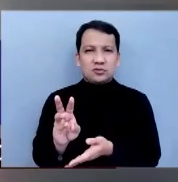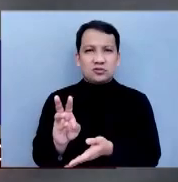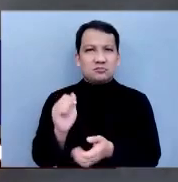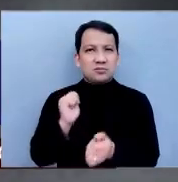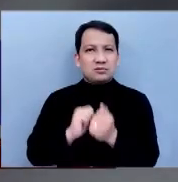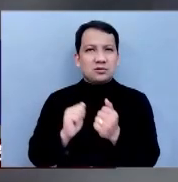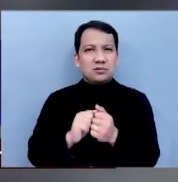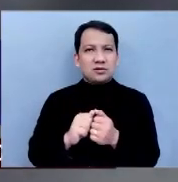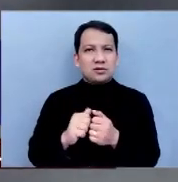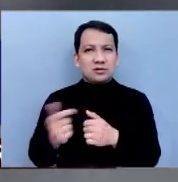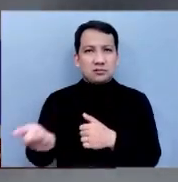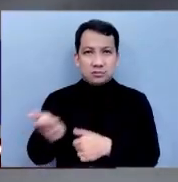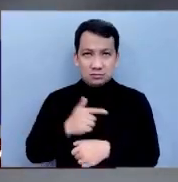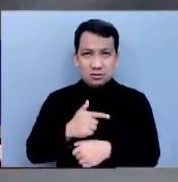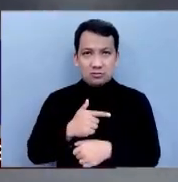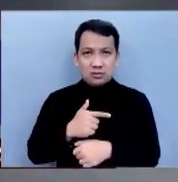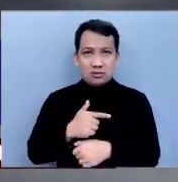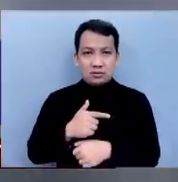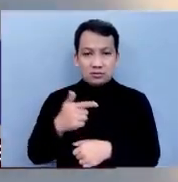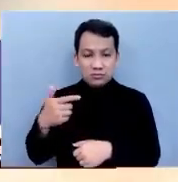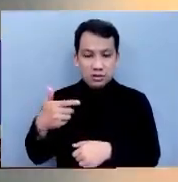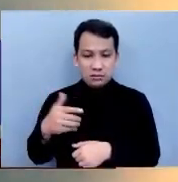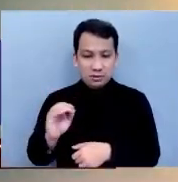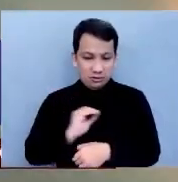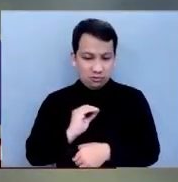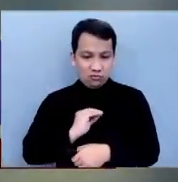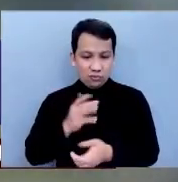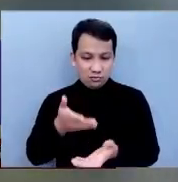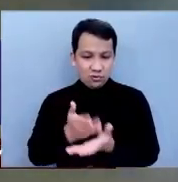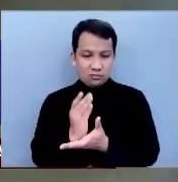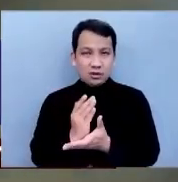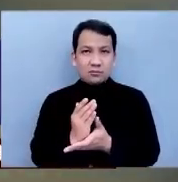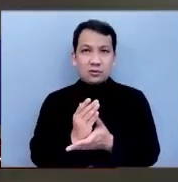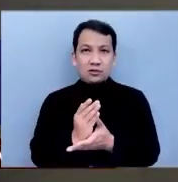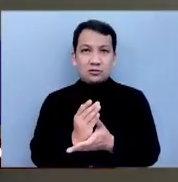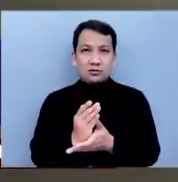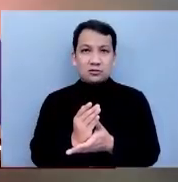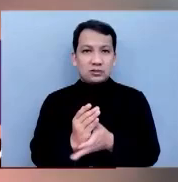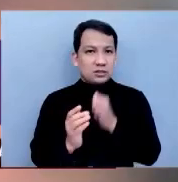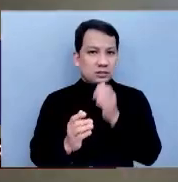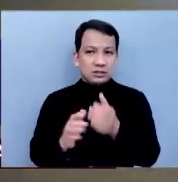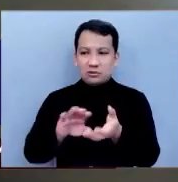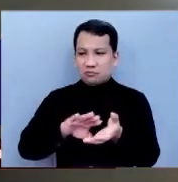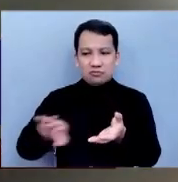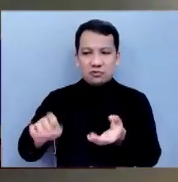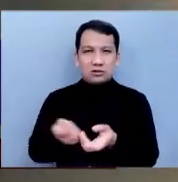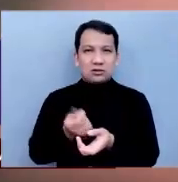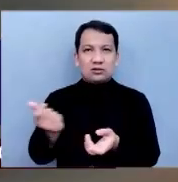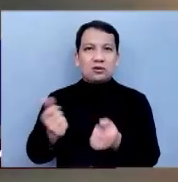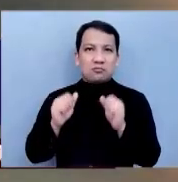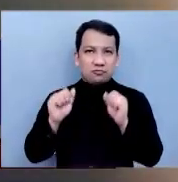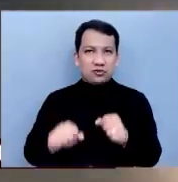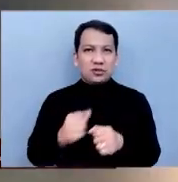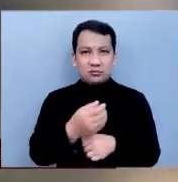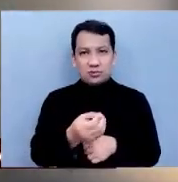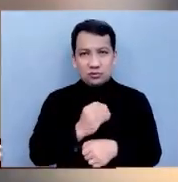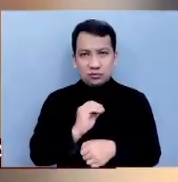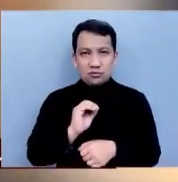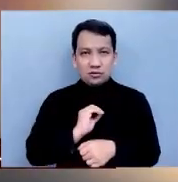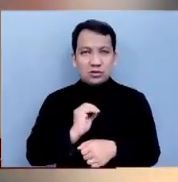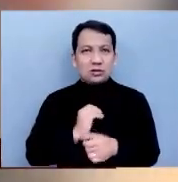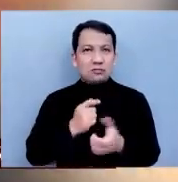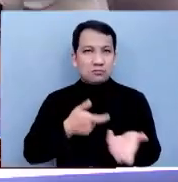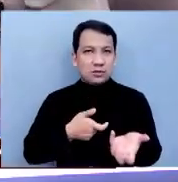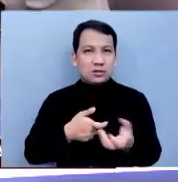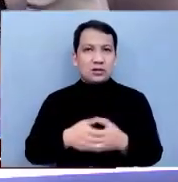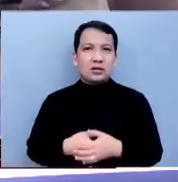nabalik sa kanya lahat ng kanyang civil rights and it's as if yung conviction did not happen. So pwede siya mag-ari ng baril. Okay.